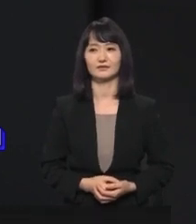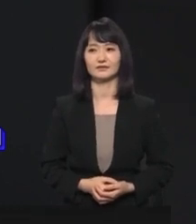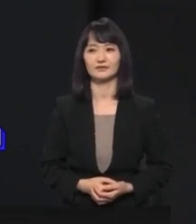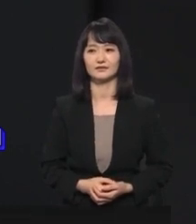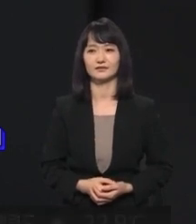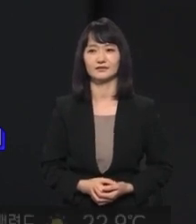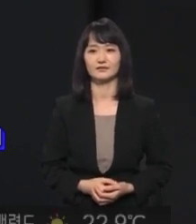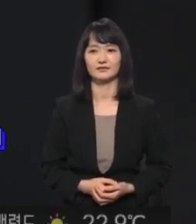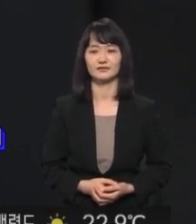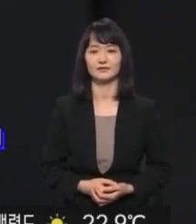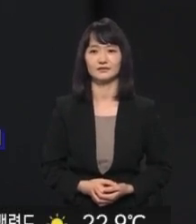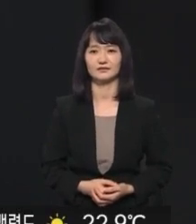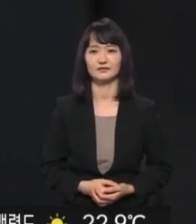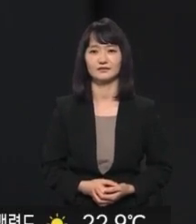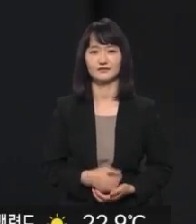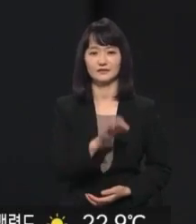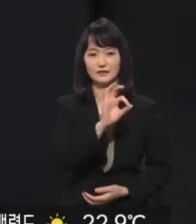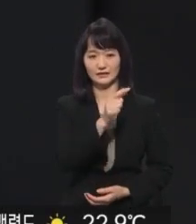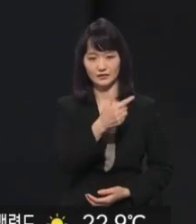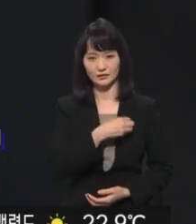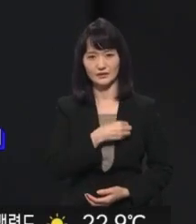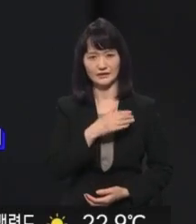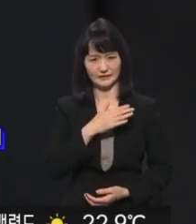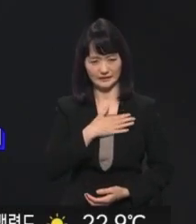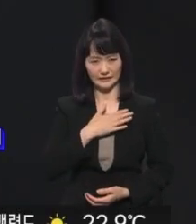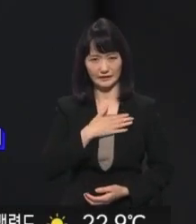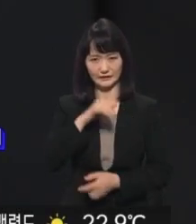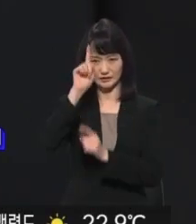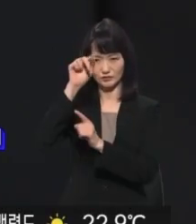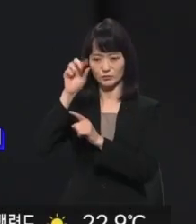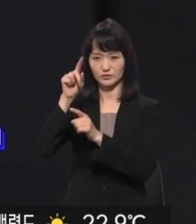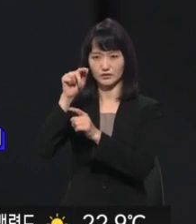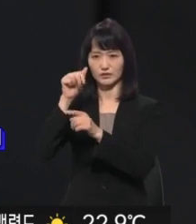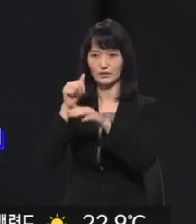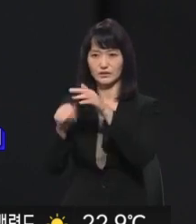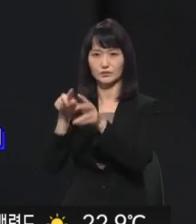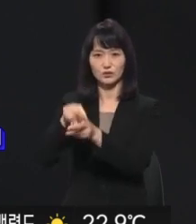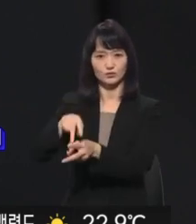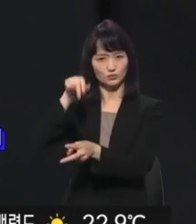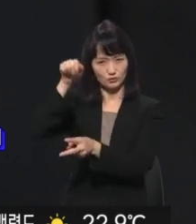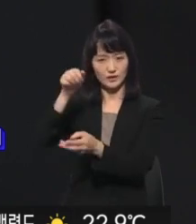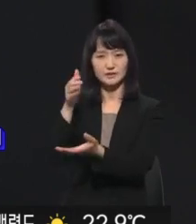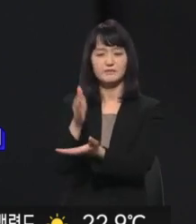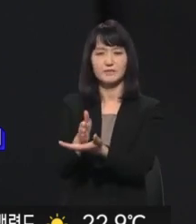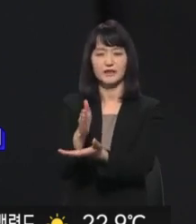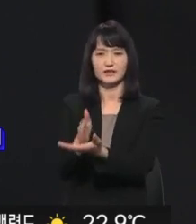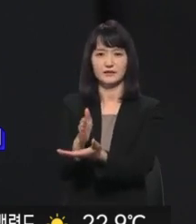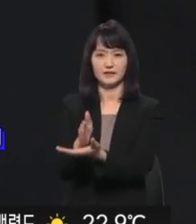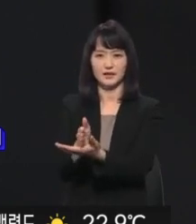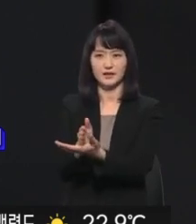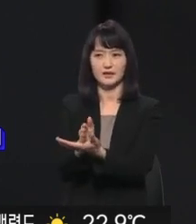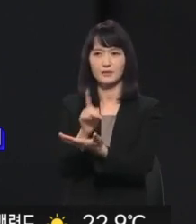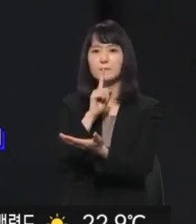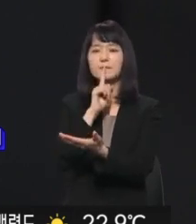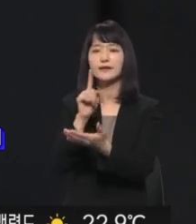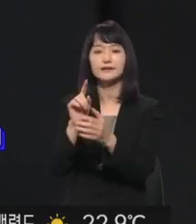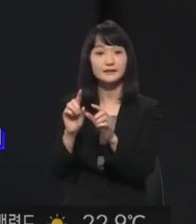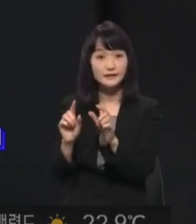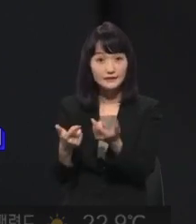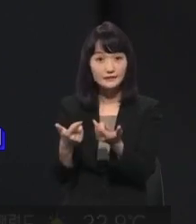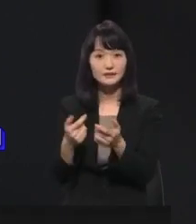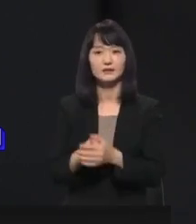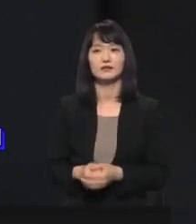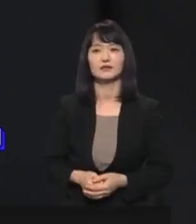나한테 더 굳이 나까지 나서 이준석 대표 출마 못한 시계 전당 대열 잘하고 하지 않는 것이지만 누각